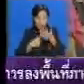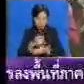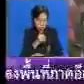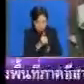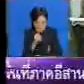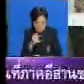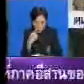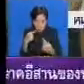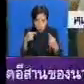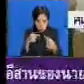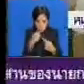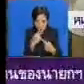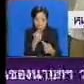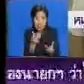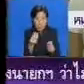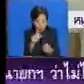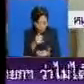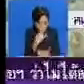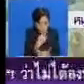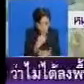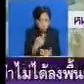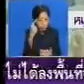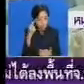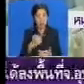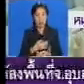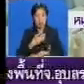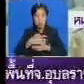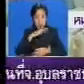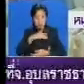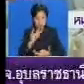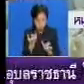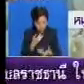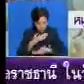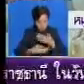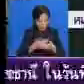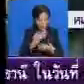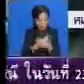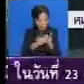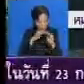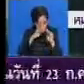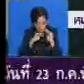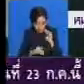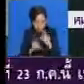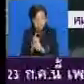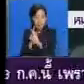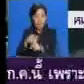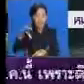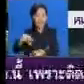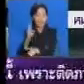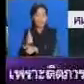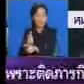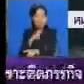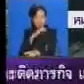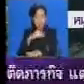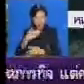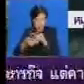ครับที่ตลาดยิ่งเจริญโดยพบว่าราคาขายปลีกหน้าเขียงมีแนวโน้มลดลงครับตามราคาหมูหน้าฟาร์มที่มีการปรับตัวลดลงนะครับ